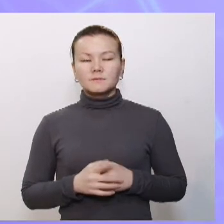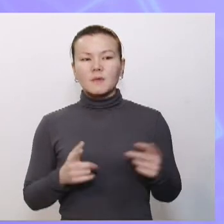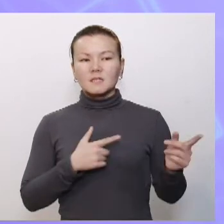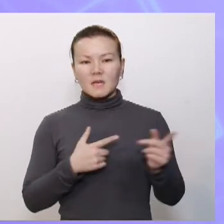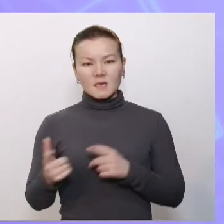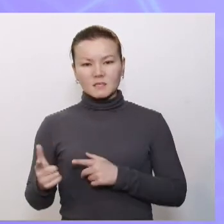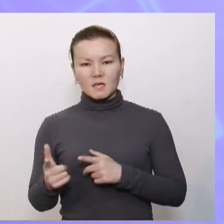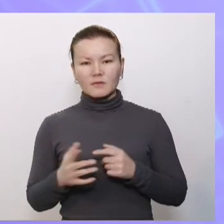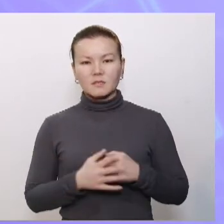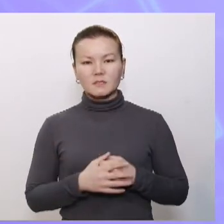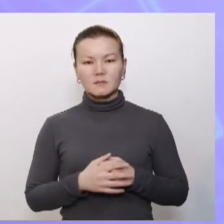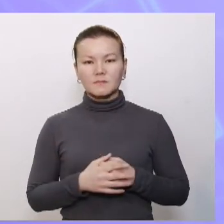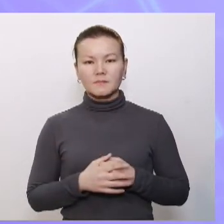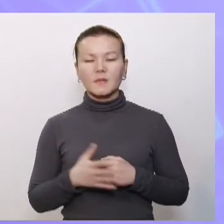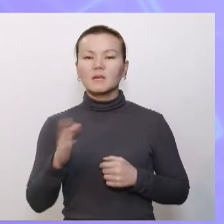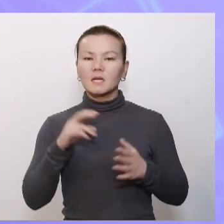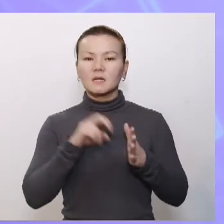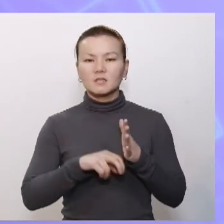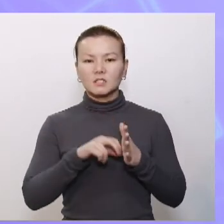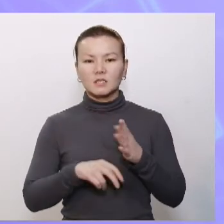Даярсыңарбы? Анда текшерели.